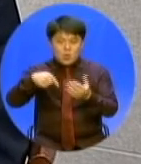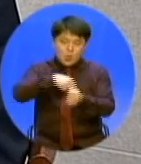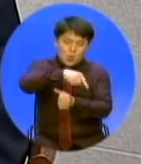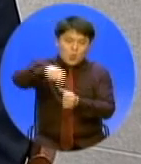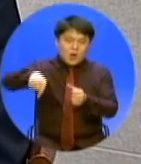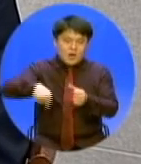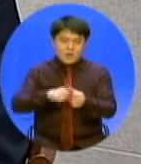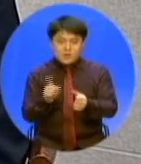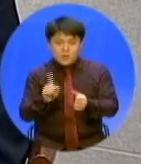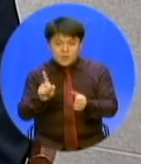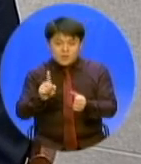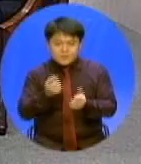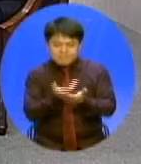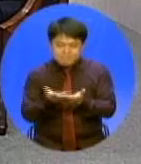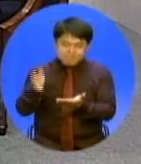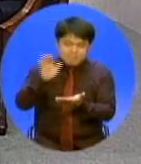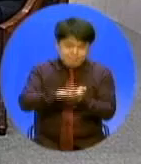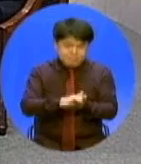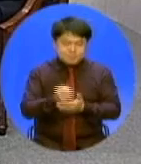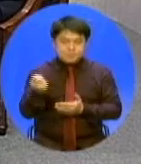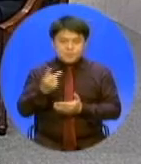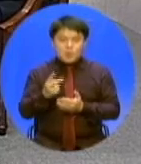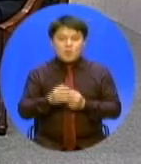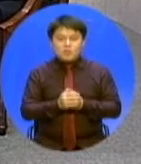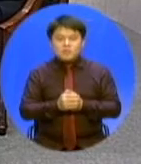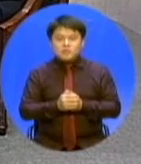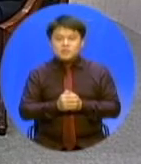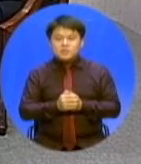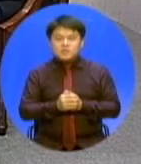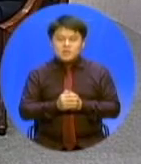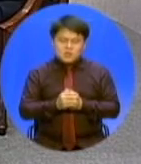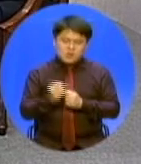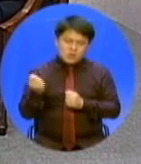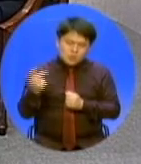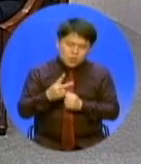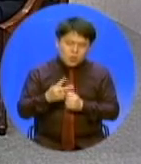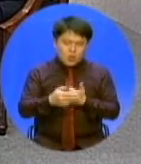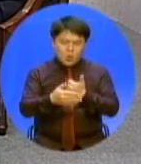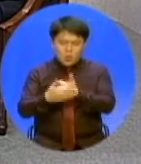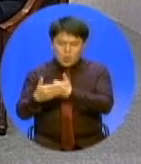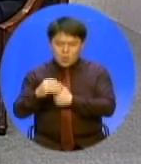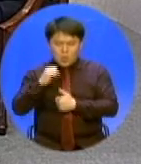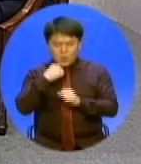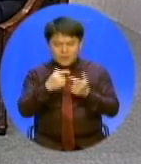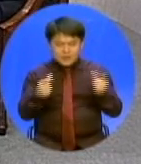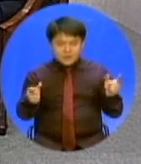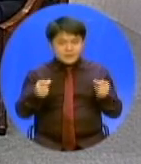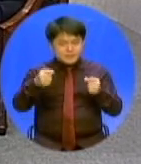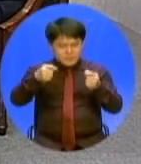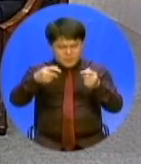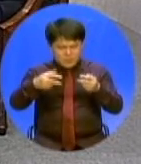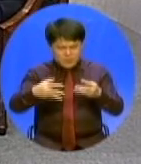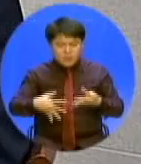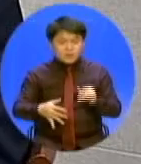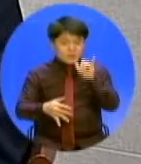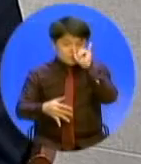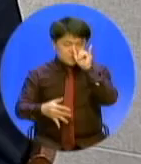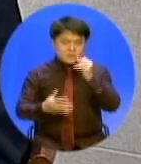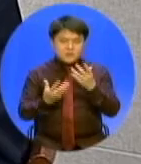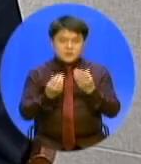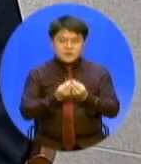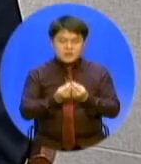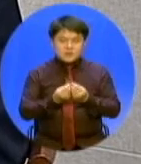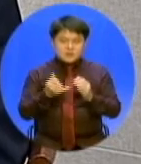환경, 교육 환경 개선 사업 예. 또 폐광 지역이기 때문에 혜택 받을 수 없는 몇 가지 여건 예를 들면 폐광